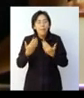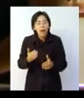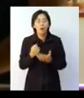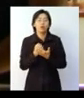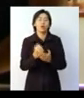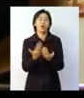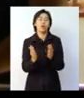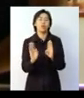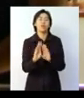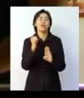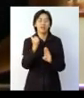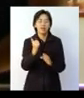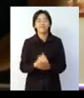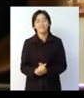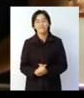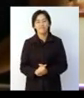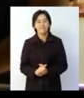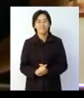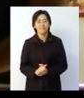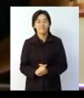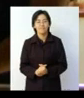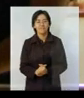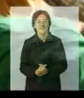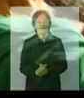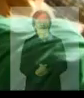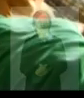ยอะเลยในกิจกรรมของครอบครัว